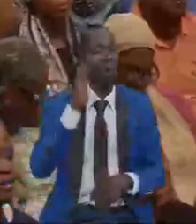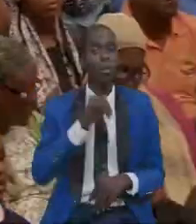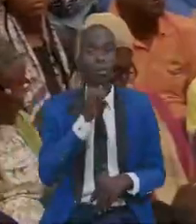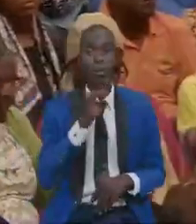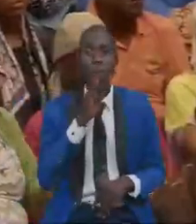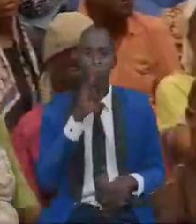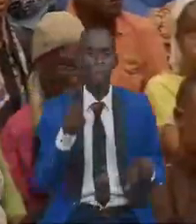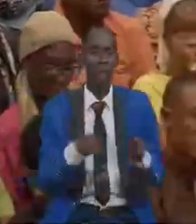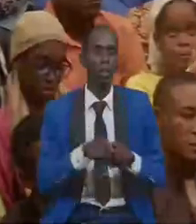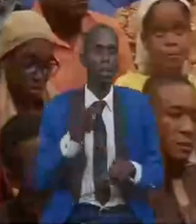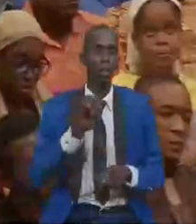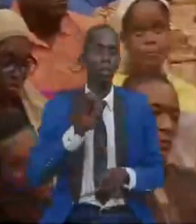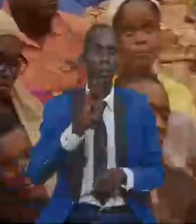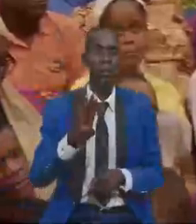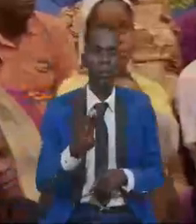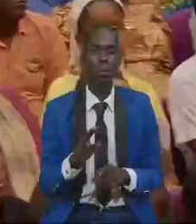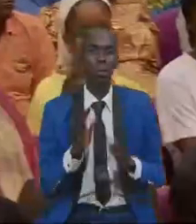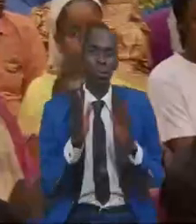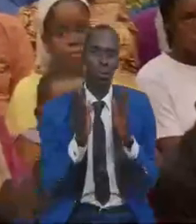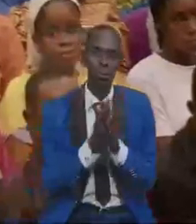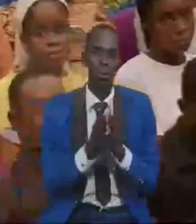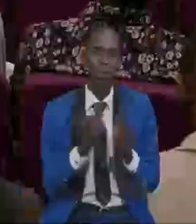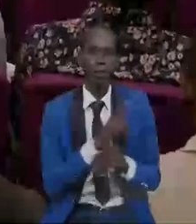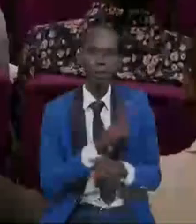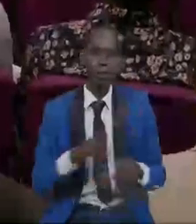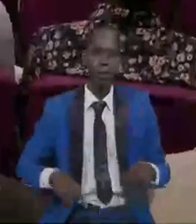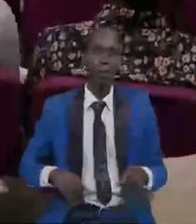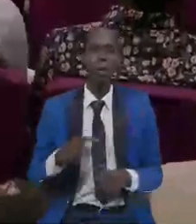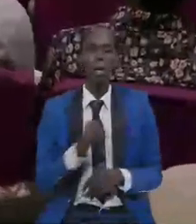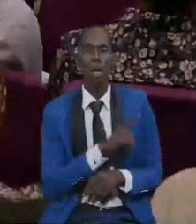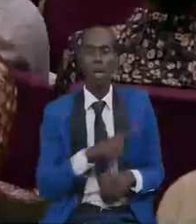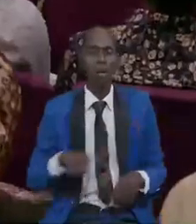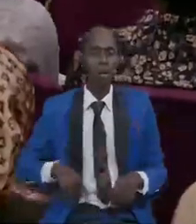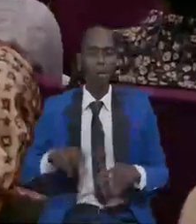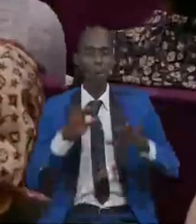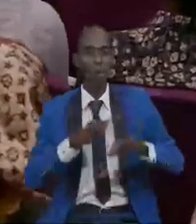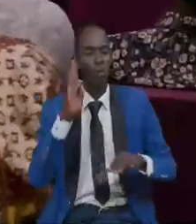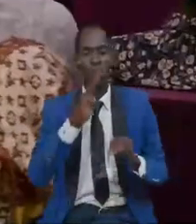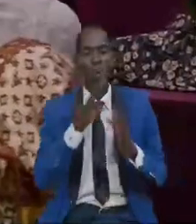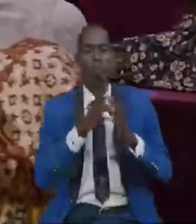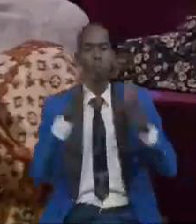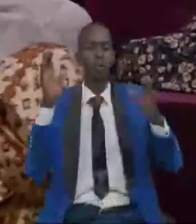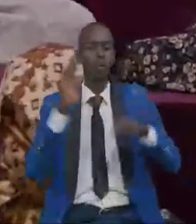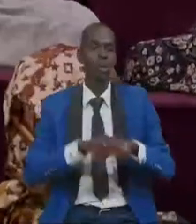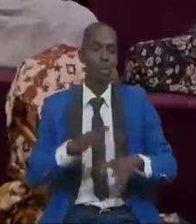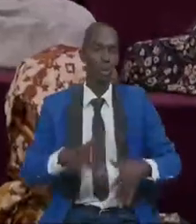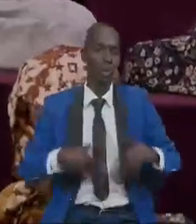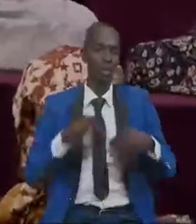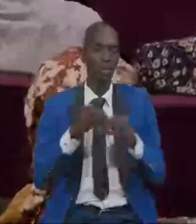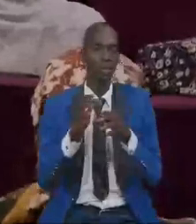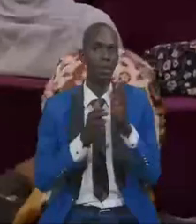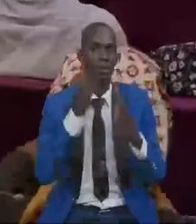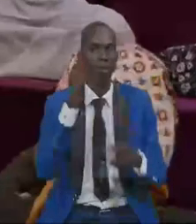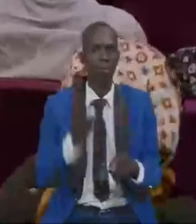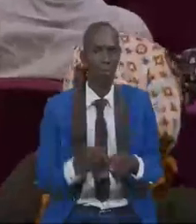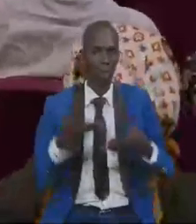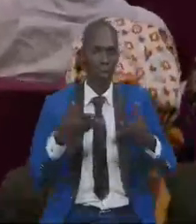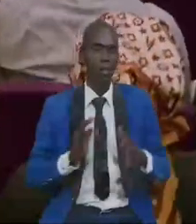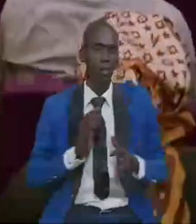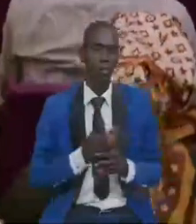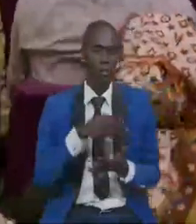vers le Seigneur et la miséricorde de Dieu te sera abondante au nom de Jésus. Tenons-nous debout maintenant